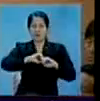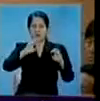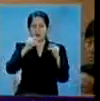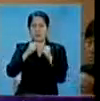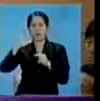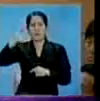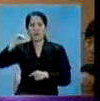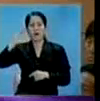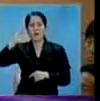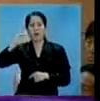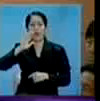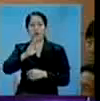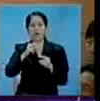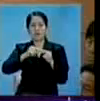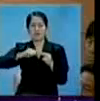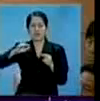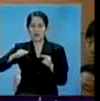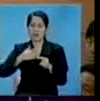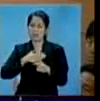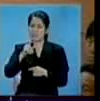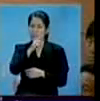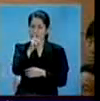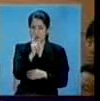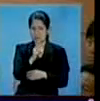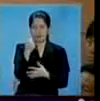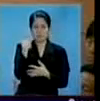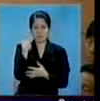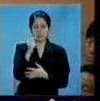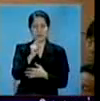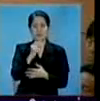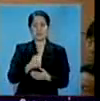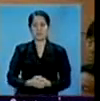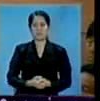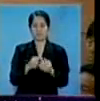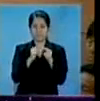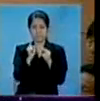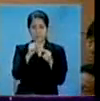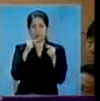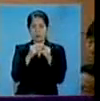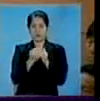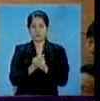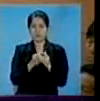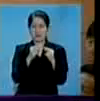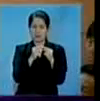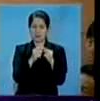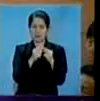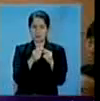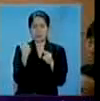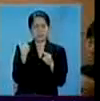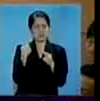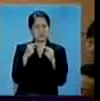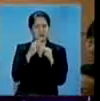พ่อเด็กกับเด็กที่พวกผมก็สงสัยกันตั้งแต่เวลานั้นที่เขาเรียกว่าเป็นการปฏิบัติการ IO